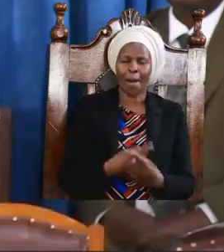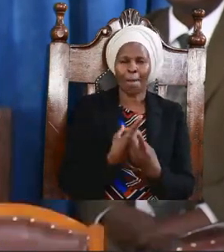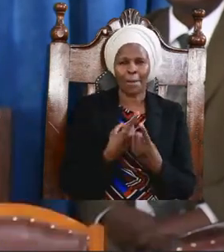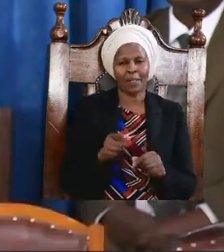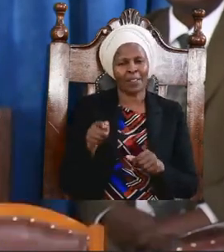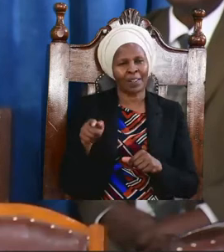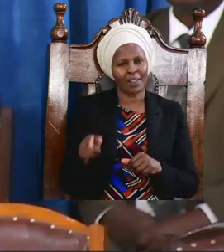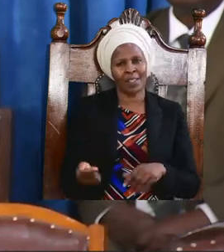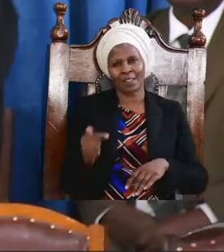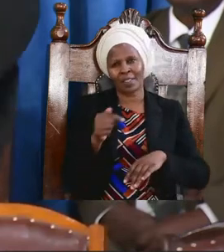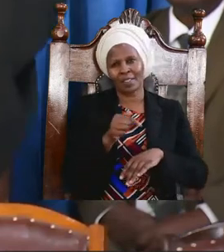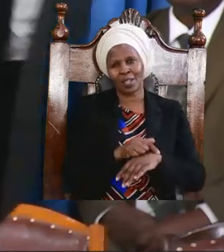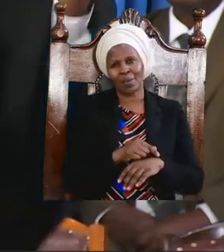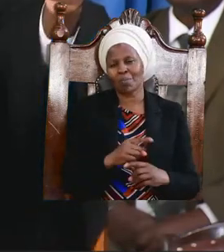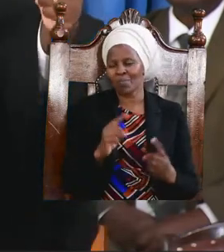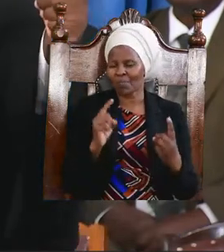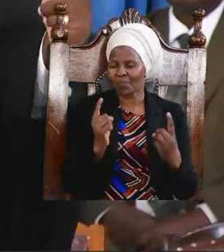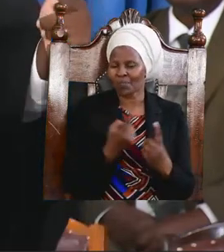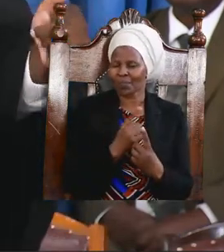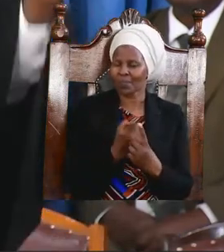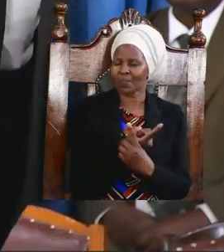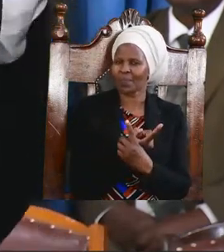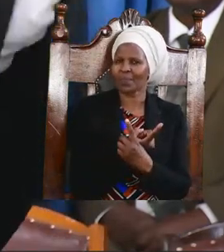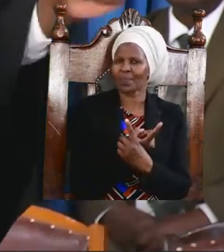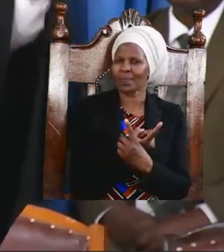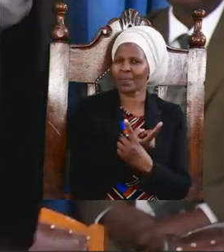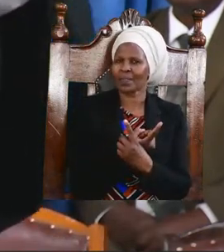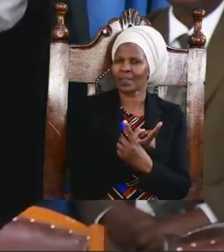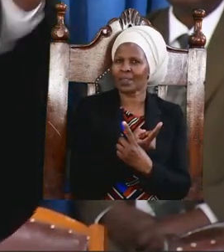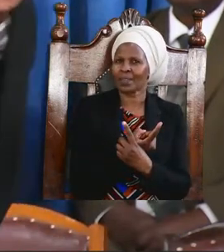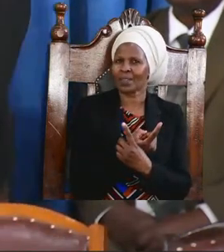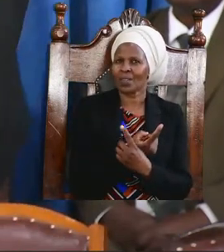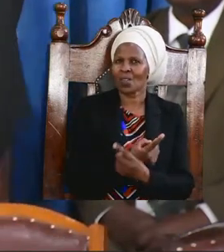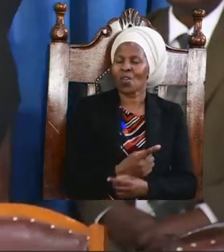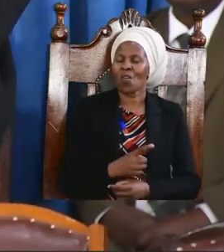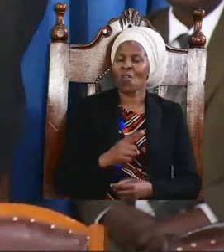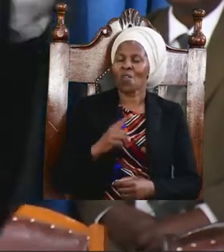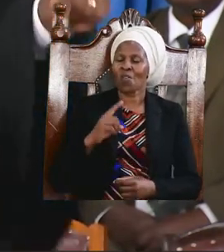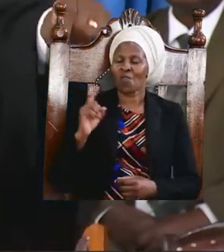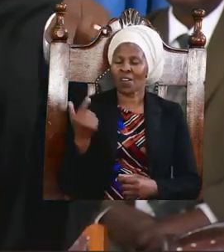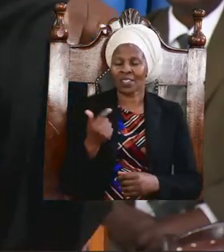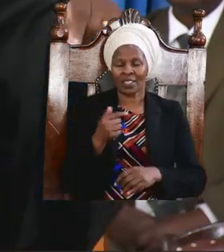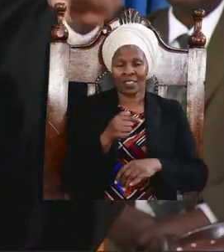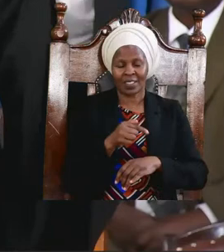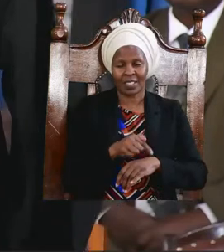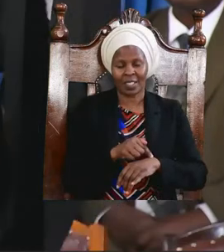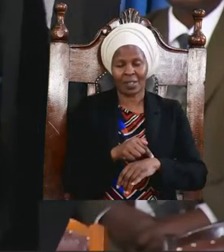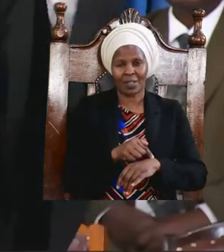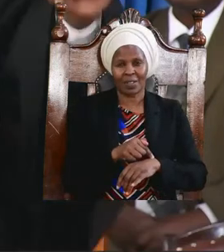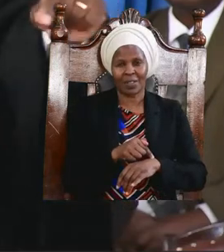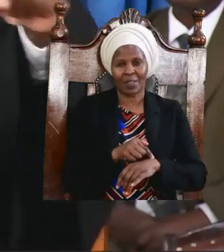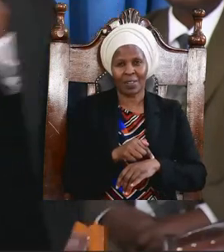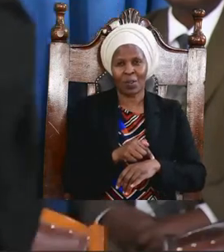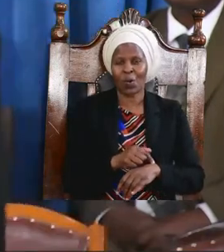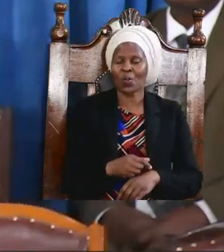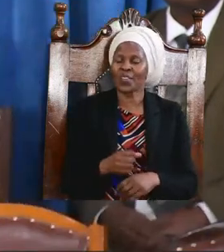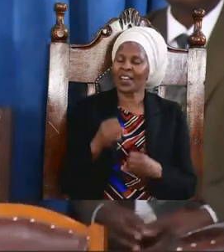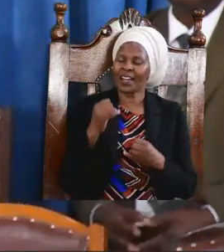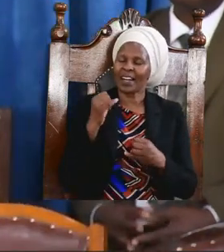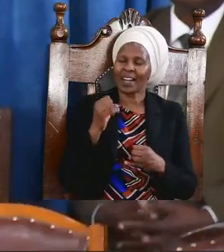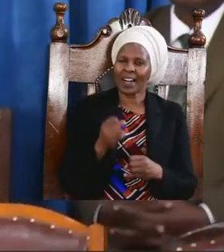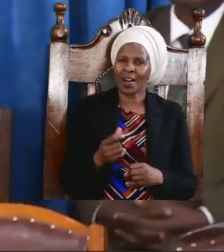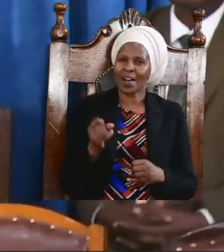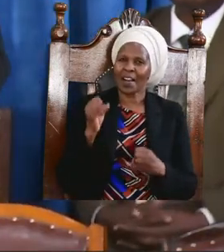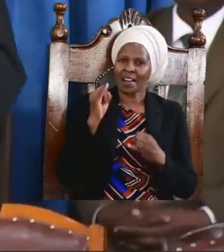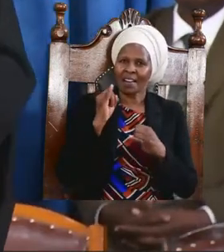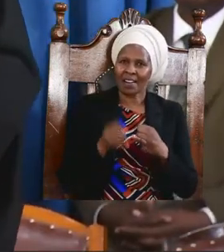Manake ilikuwa kuingia kwake Yerusalemu mara yake ya mwisho. And the next thing tunajua,